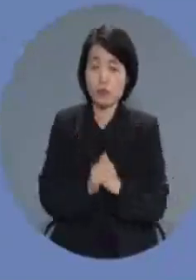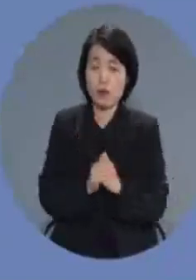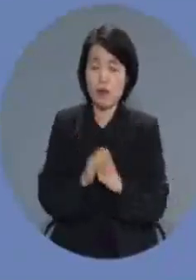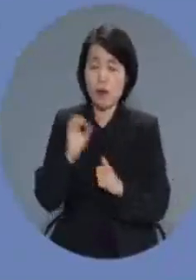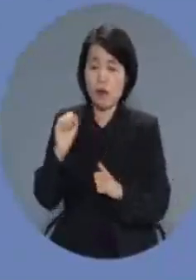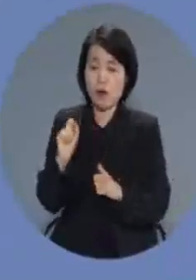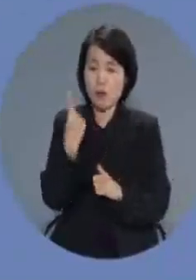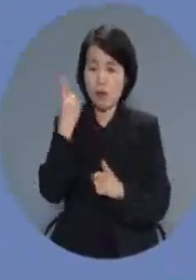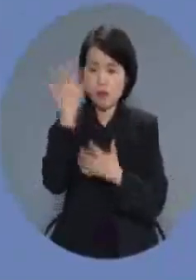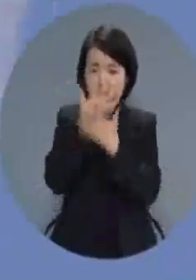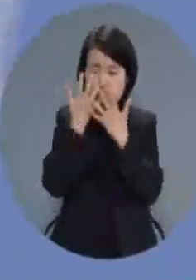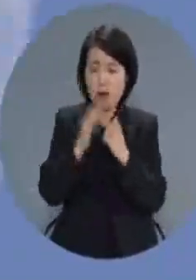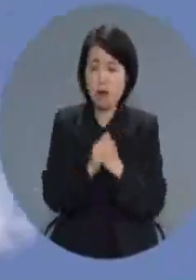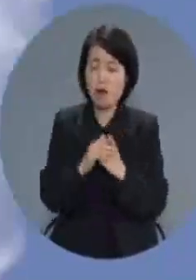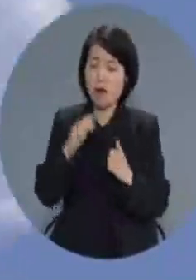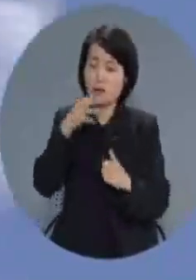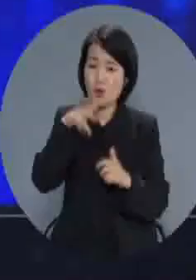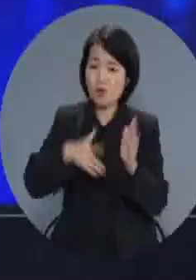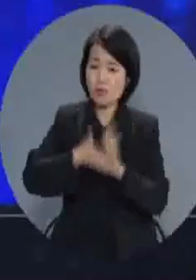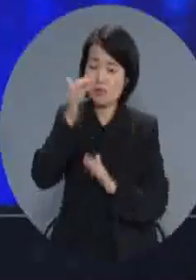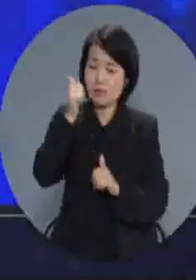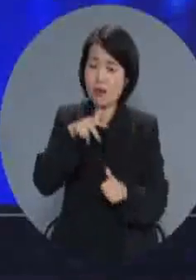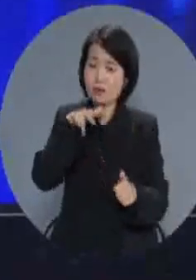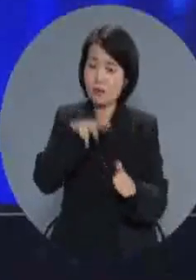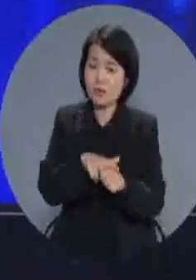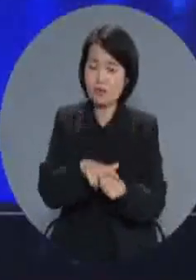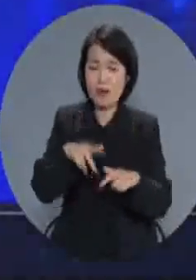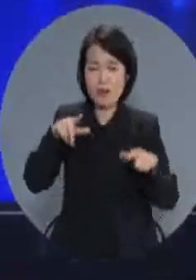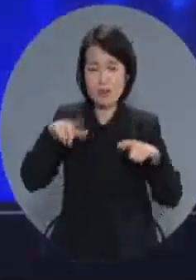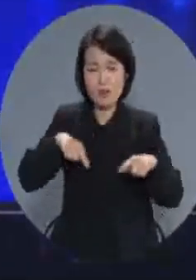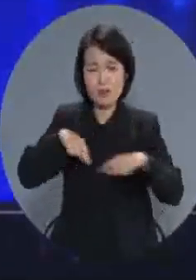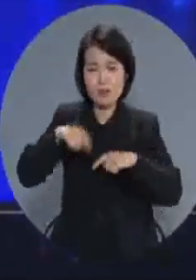출처조차 분명치 않은 정윤복 시장의 출마설이 지역